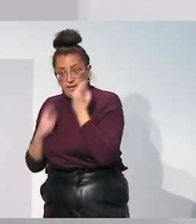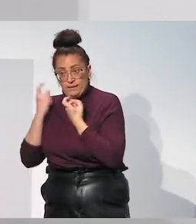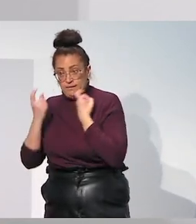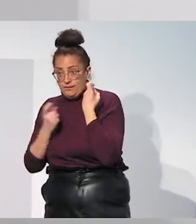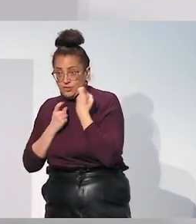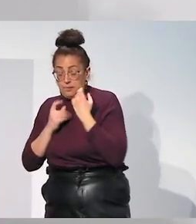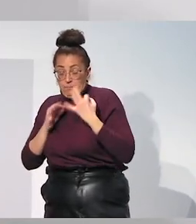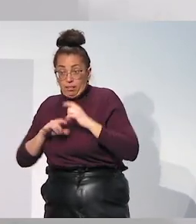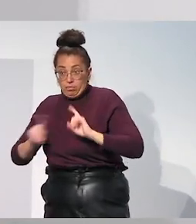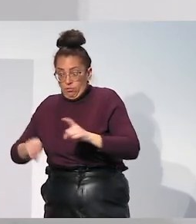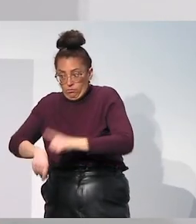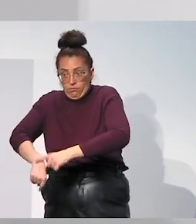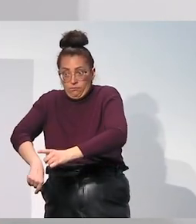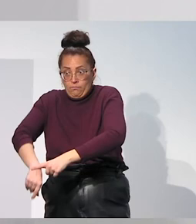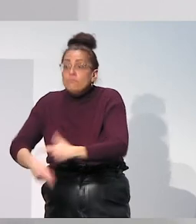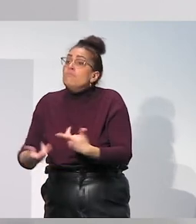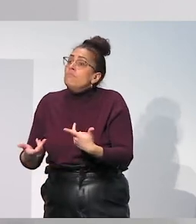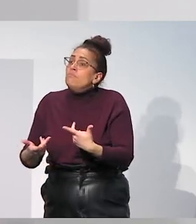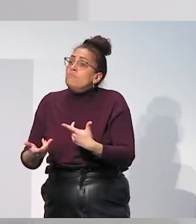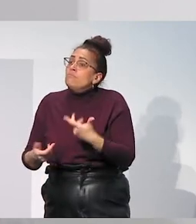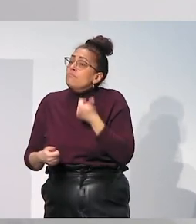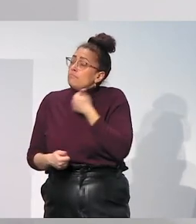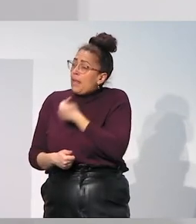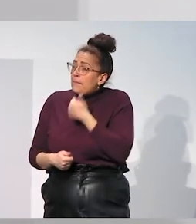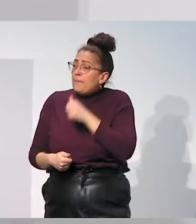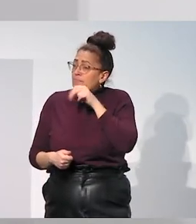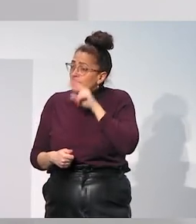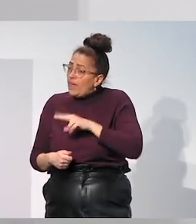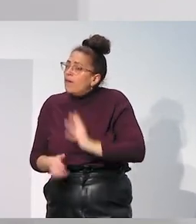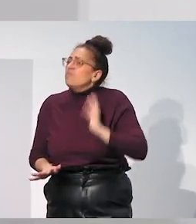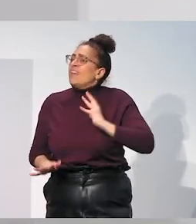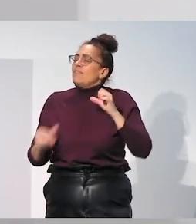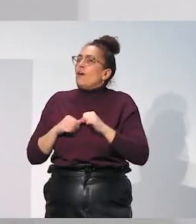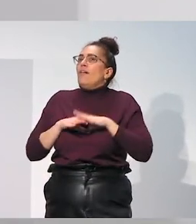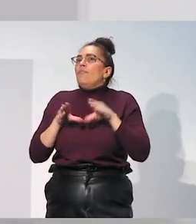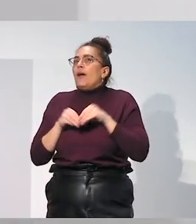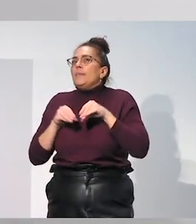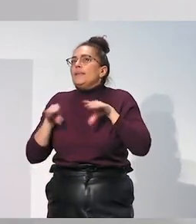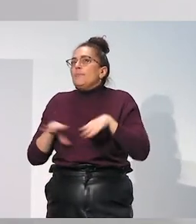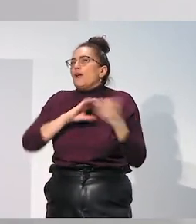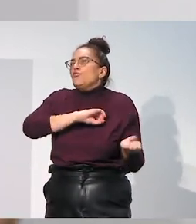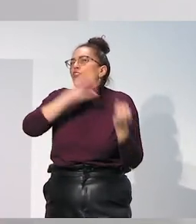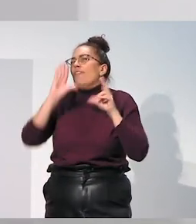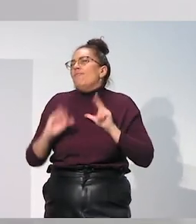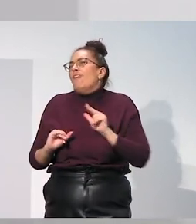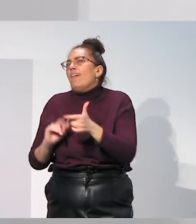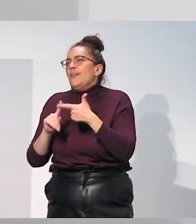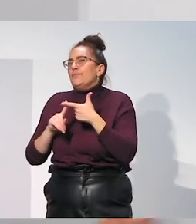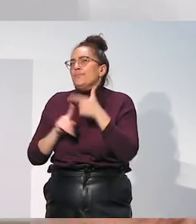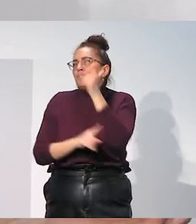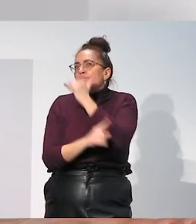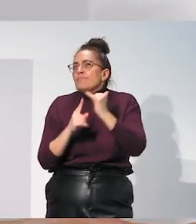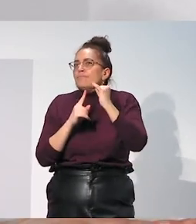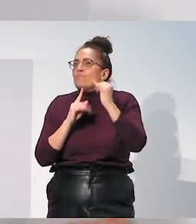hein, qu'elle avait prévu, en quelque sorte, dans ce tableau social aussi qu'elle avait prévu, quelque chose est intervenu